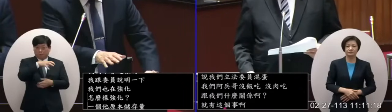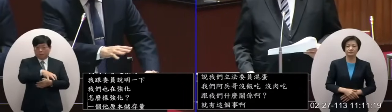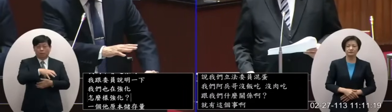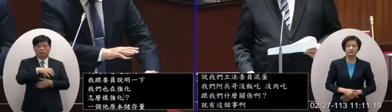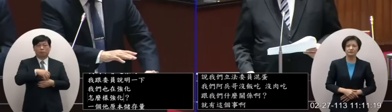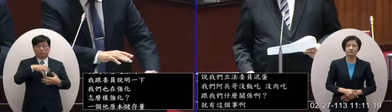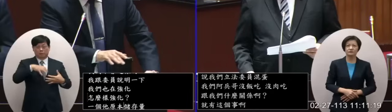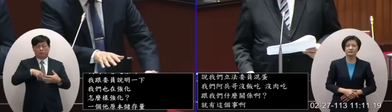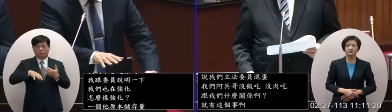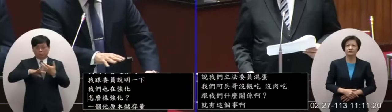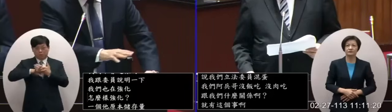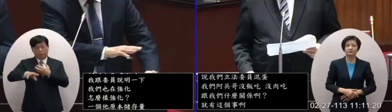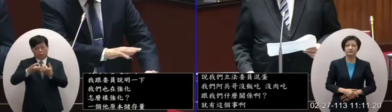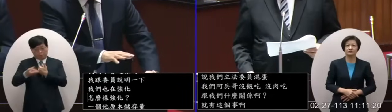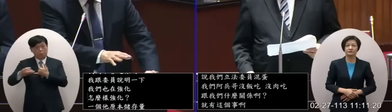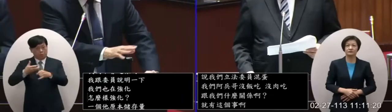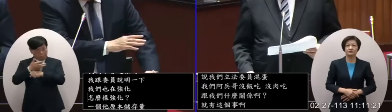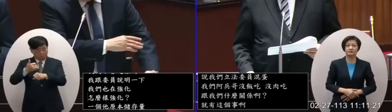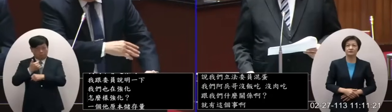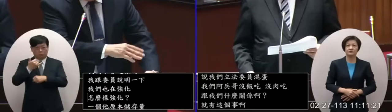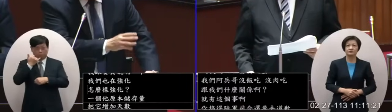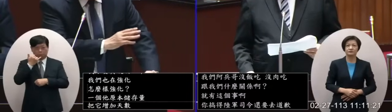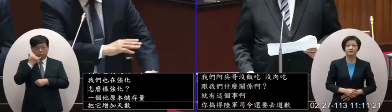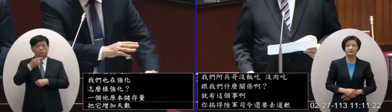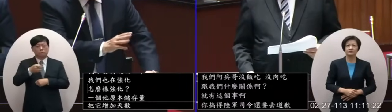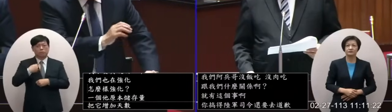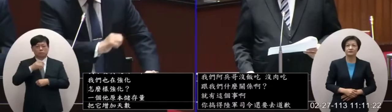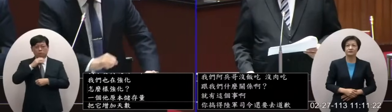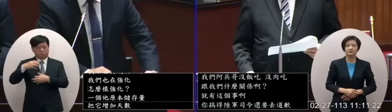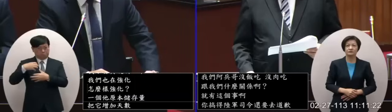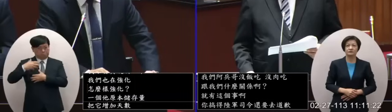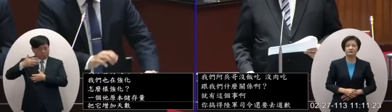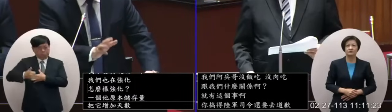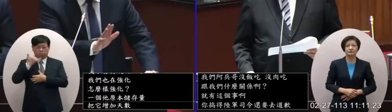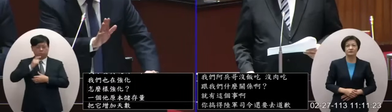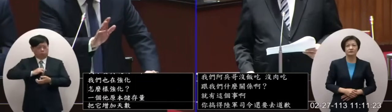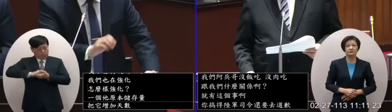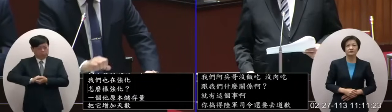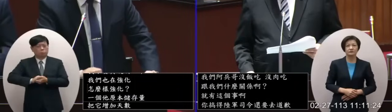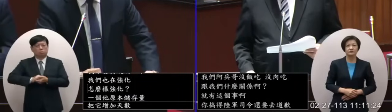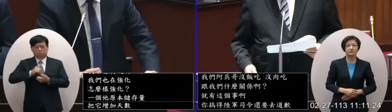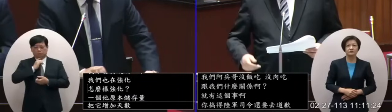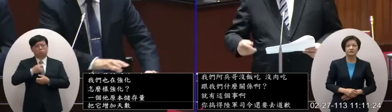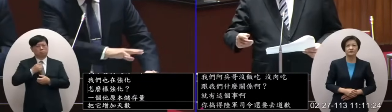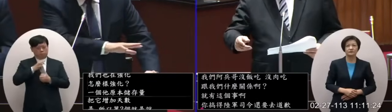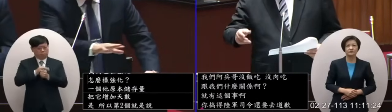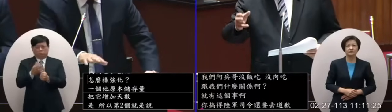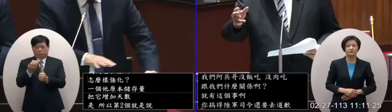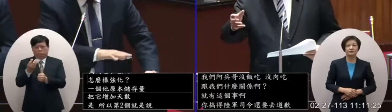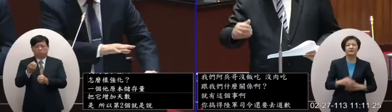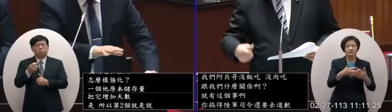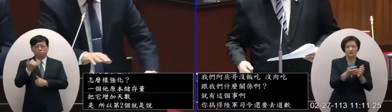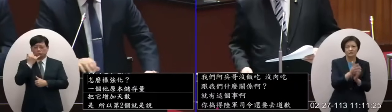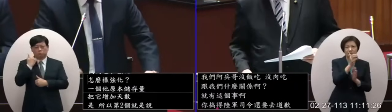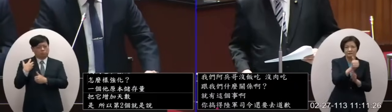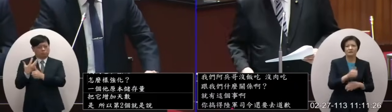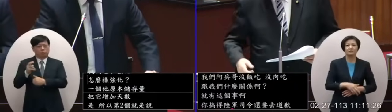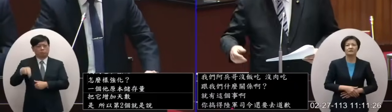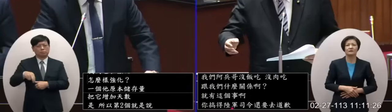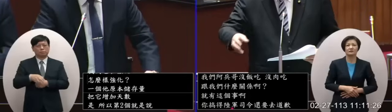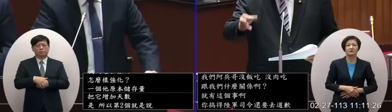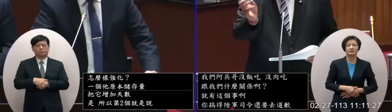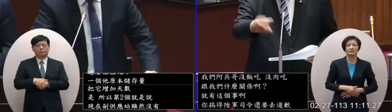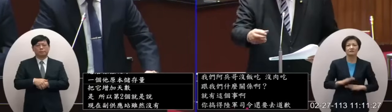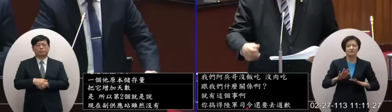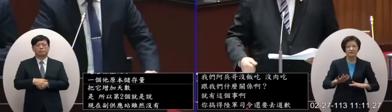但他的采购在外离岛采购，一切有他部队长自己做主就可以，我们没有很大的限制哦。 部长现在兵力也少了嘛，